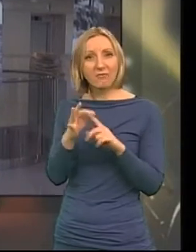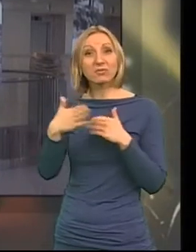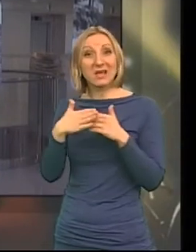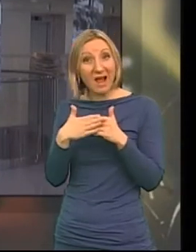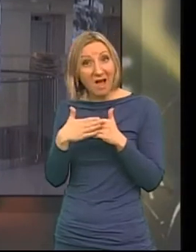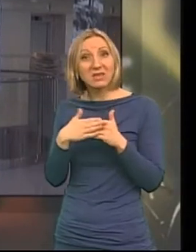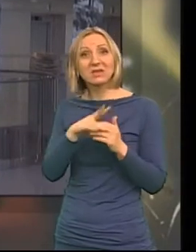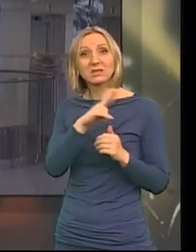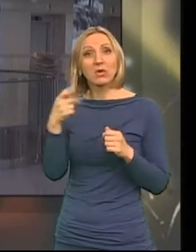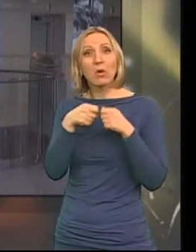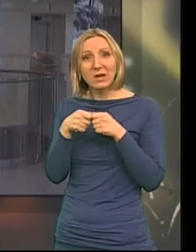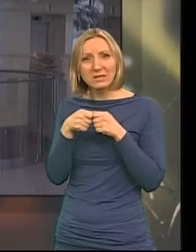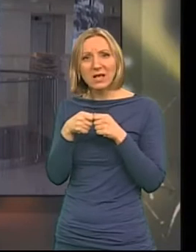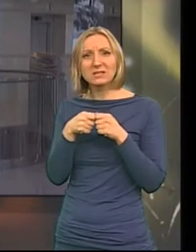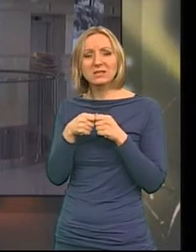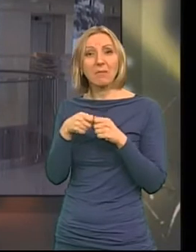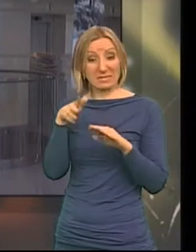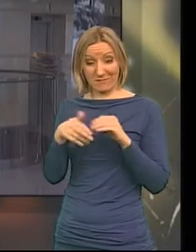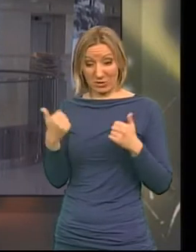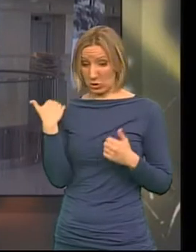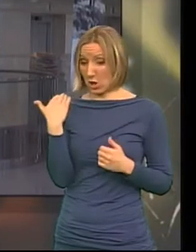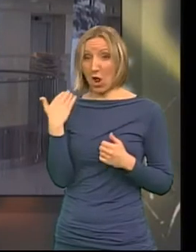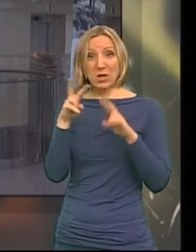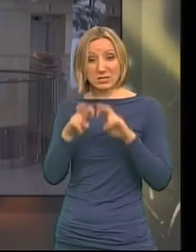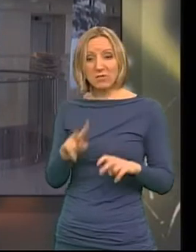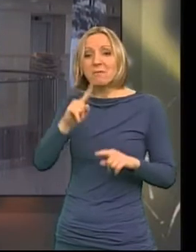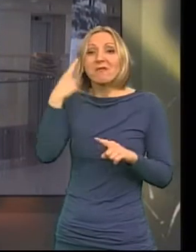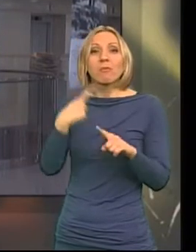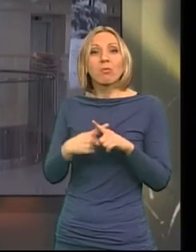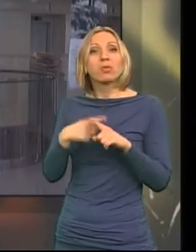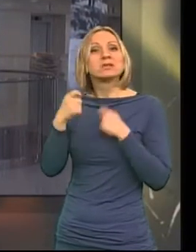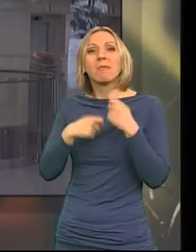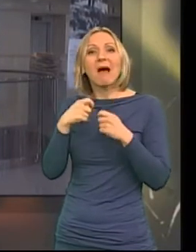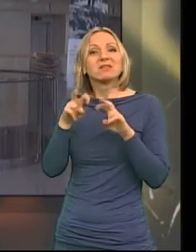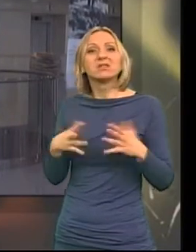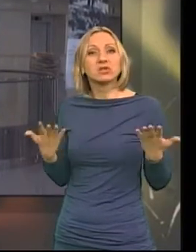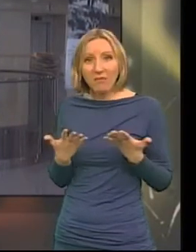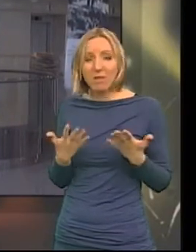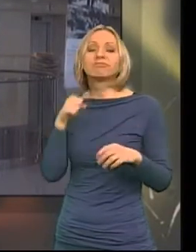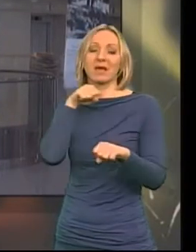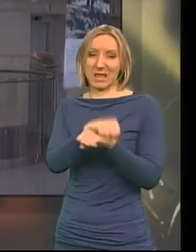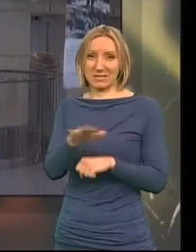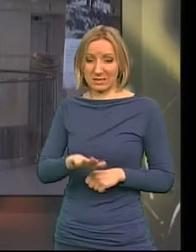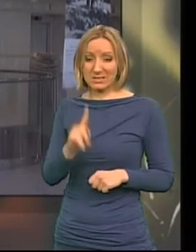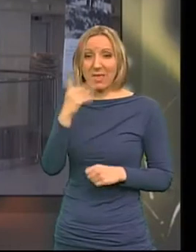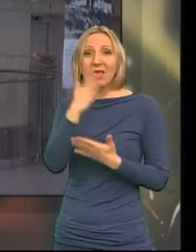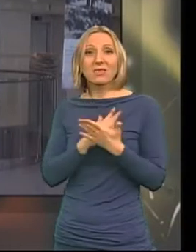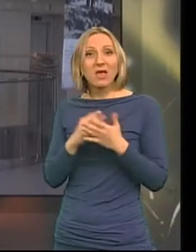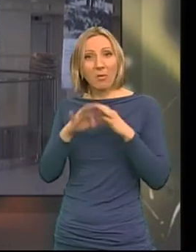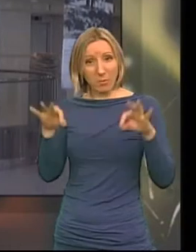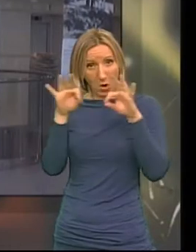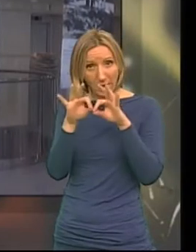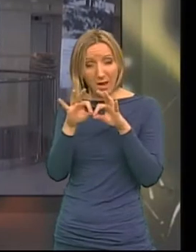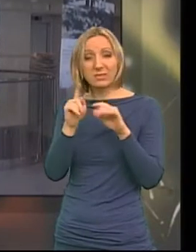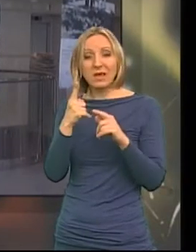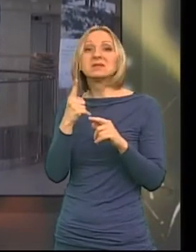završio veliko istraživanje koje se prvi put bavi nasiljem nad decom. Jedan deo tog projekta posvećen je i nasilju nad decom